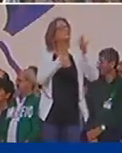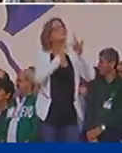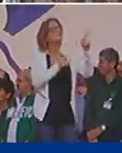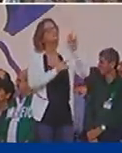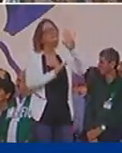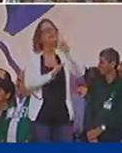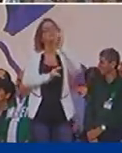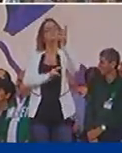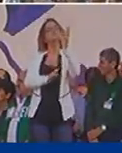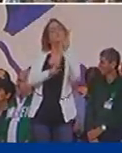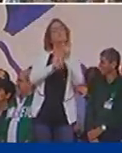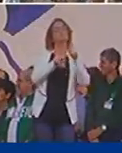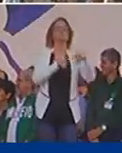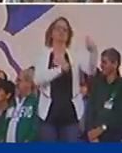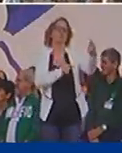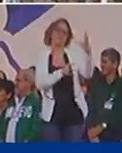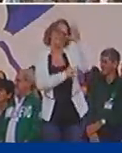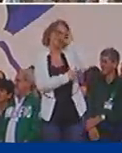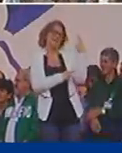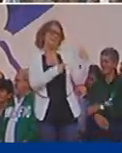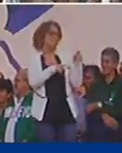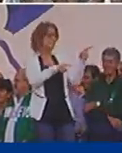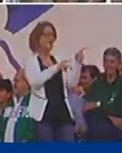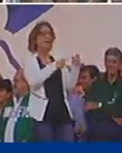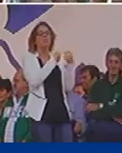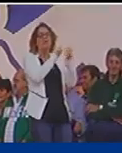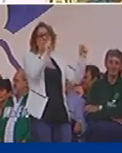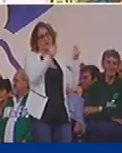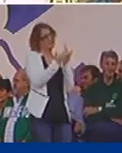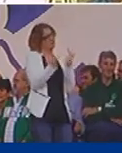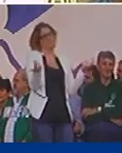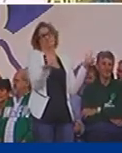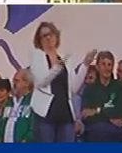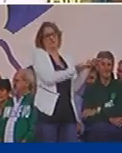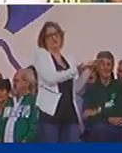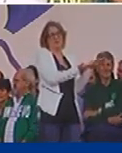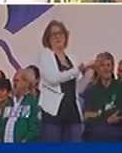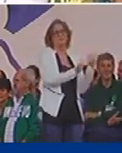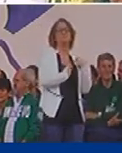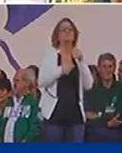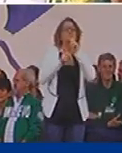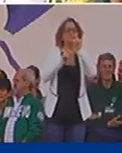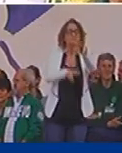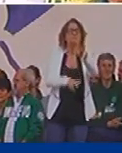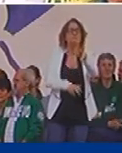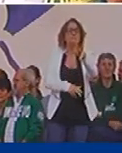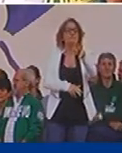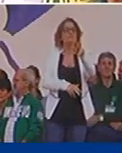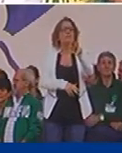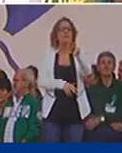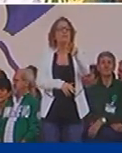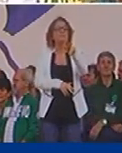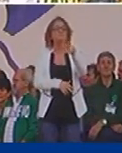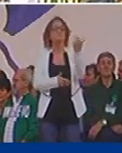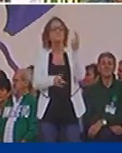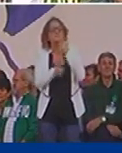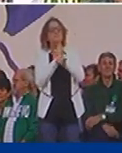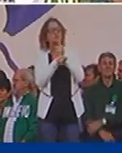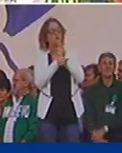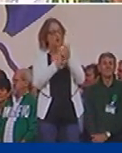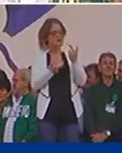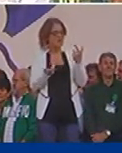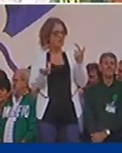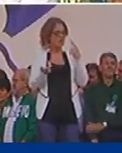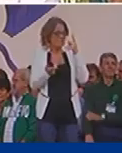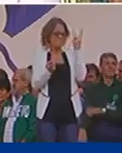rispondo fra 15 giorni. Voi capite che questa non è democrazia, non è e lo dico e portando enorme